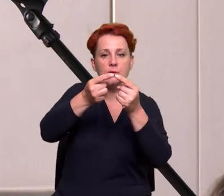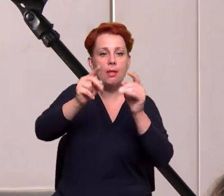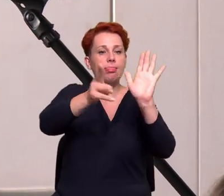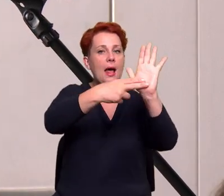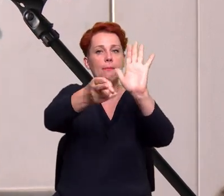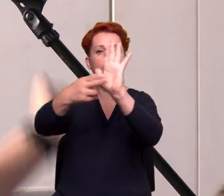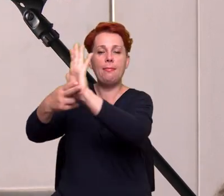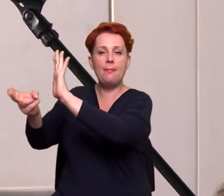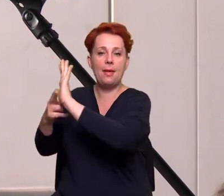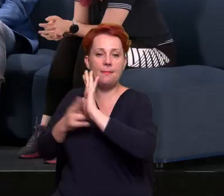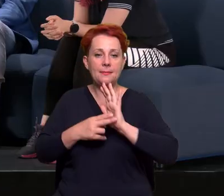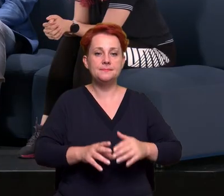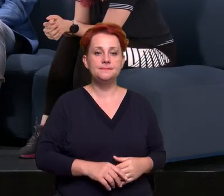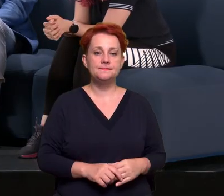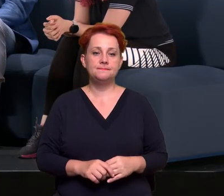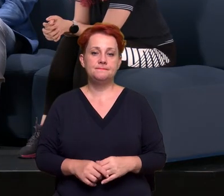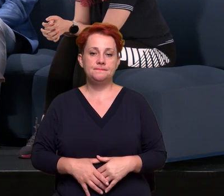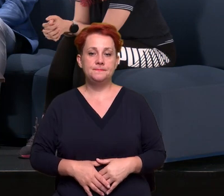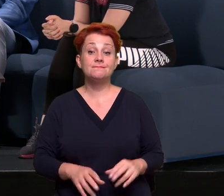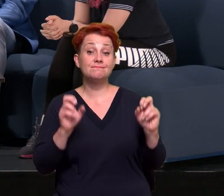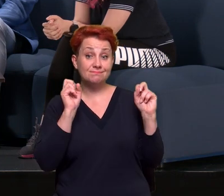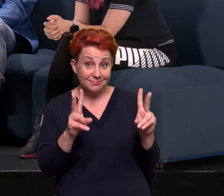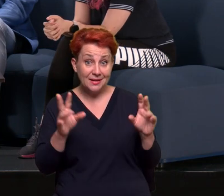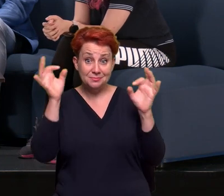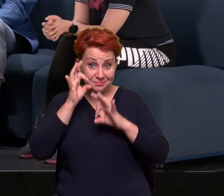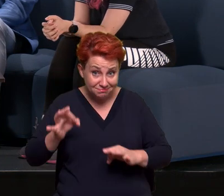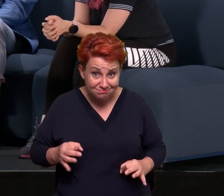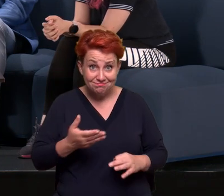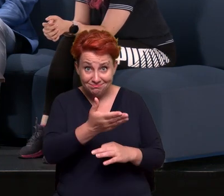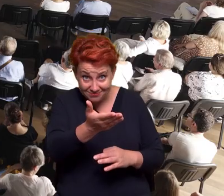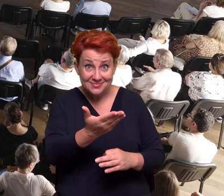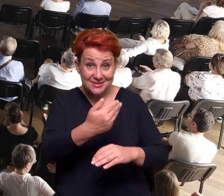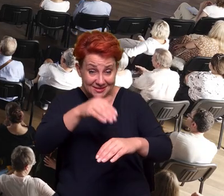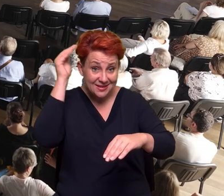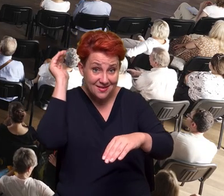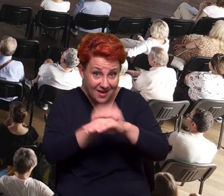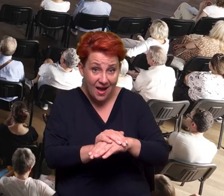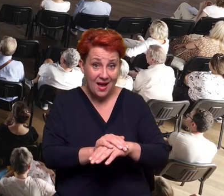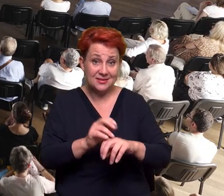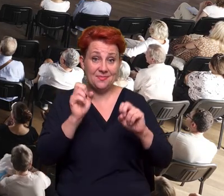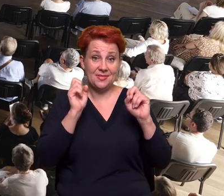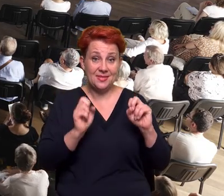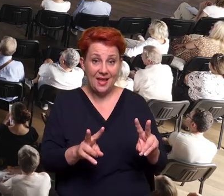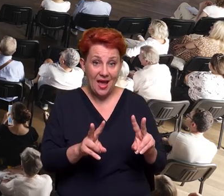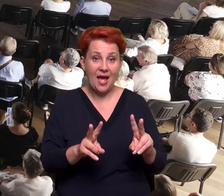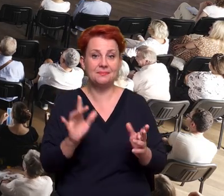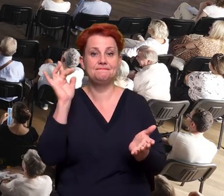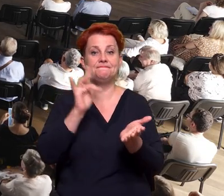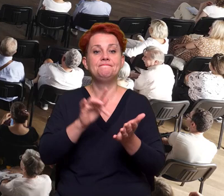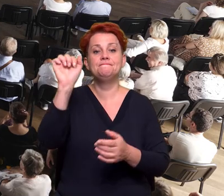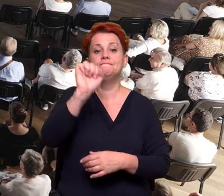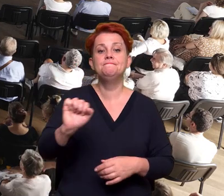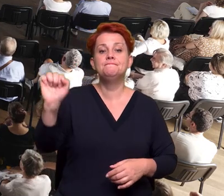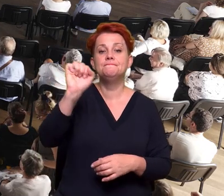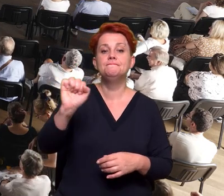nalepkę. Tak, i ja się z panią absolutnie zgadzam. We Wrocławiu